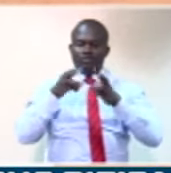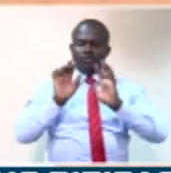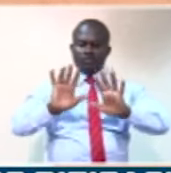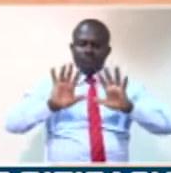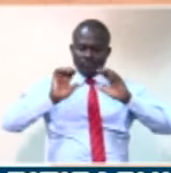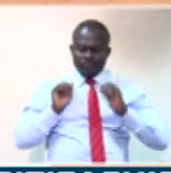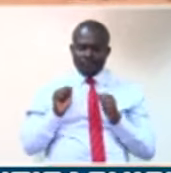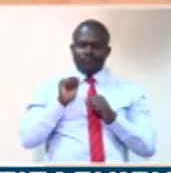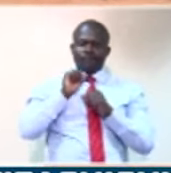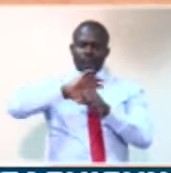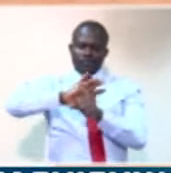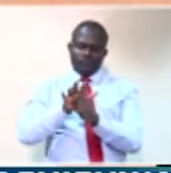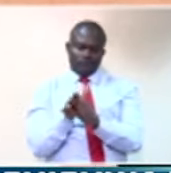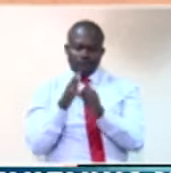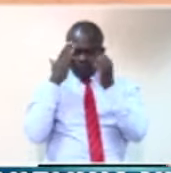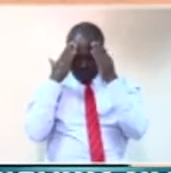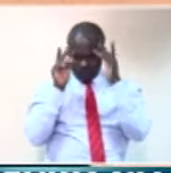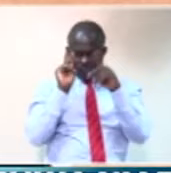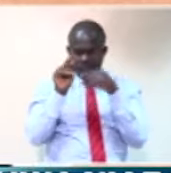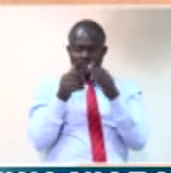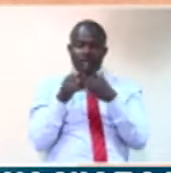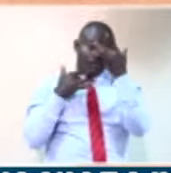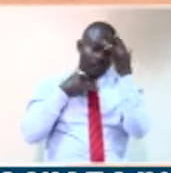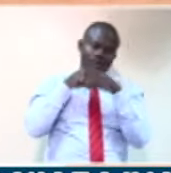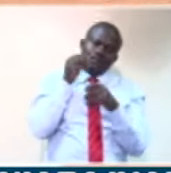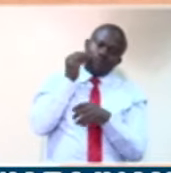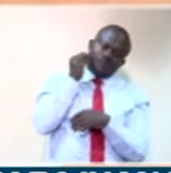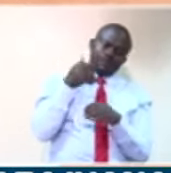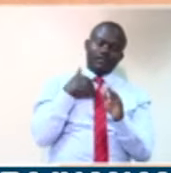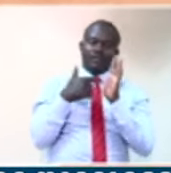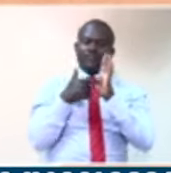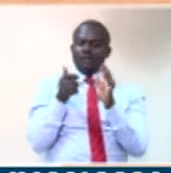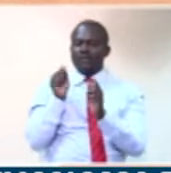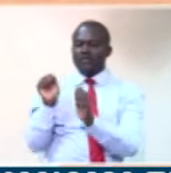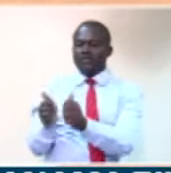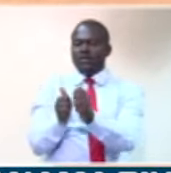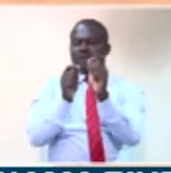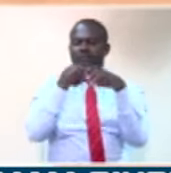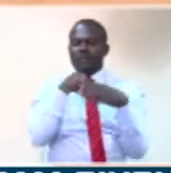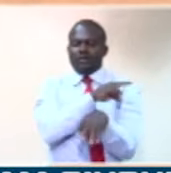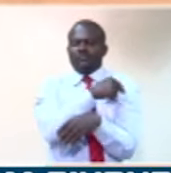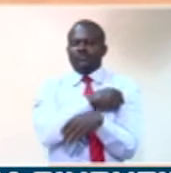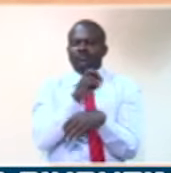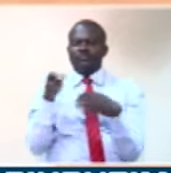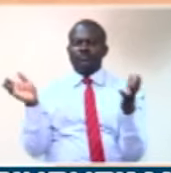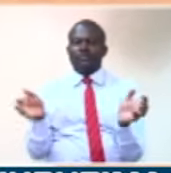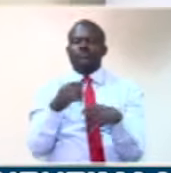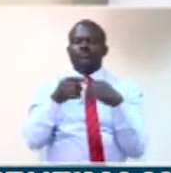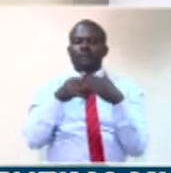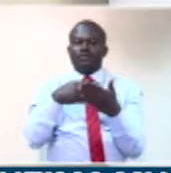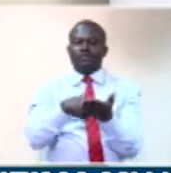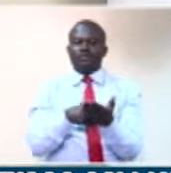COVID, mu kumenya abarwaye bari mu ngo bashobora kuba bafite ibimenyetso bakabaherekeza bakabazana kwa muganga cyangwa se bakabakangurira kujya